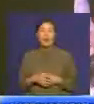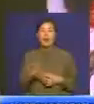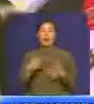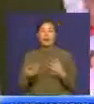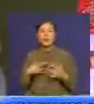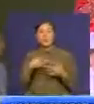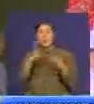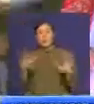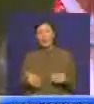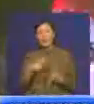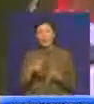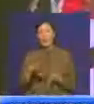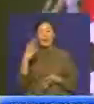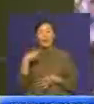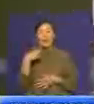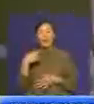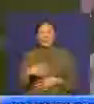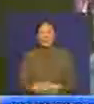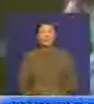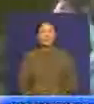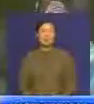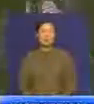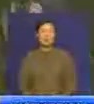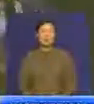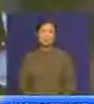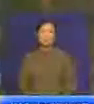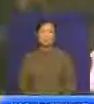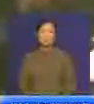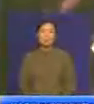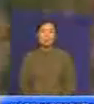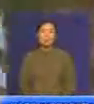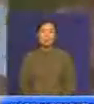артистов завершится в городе Алматы. Сабина Балашкина, Саламат Каипов, Каспий Акпарат.